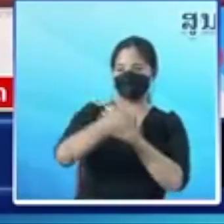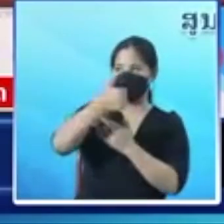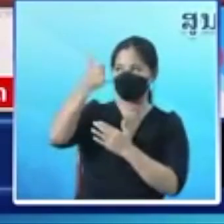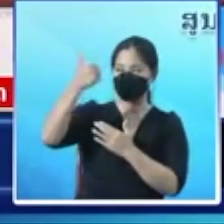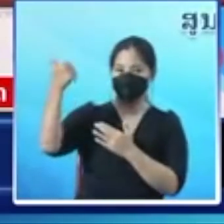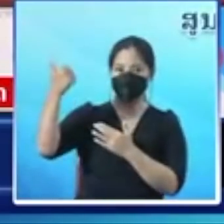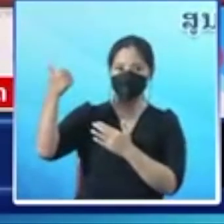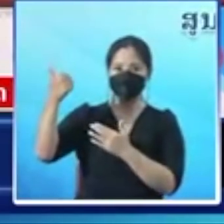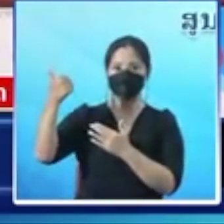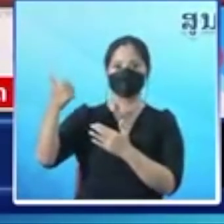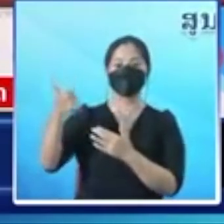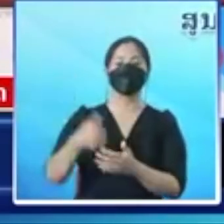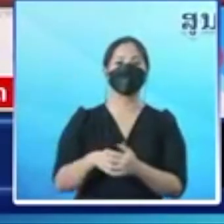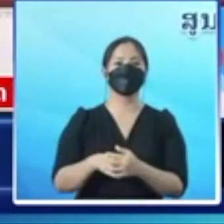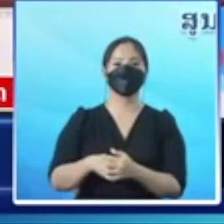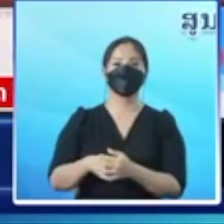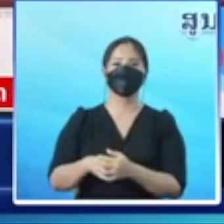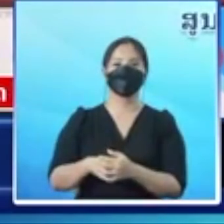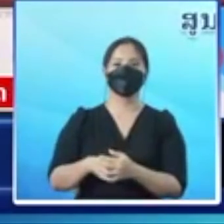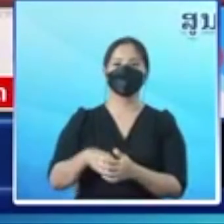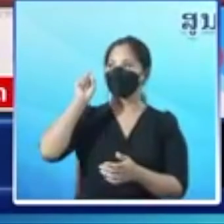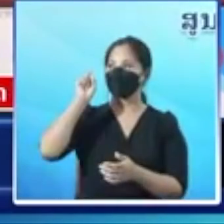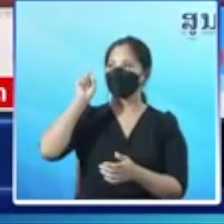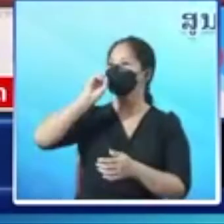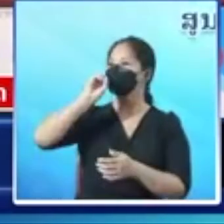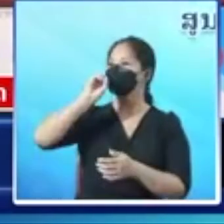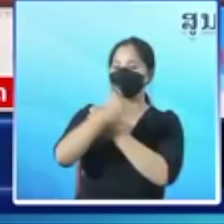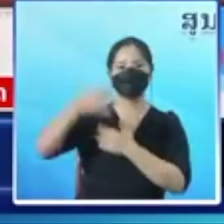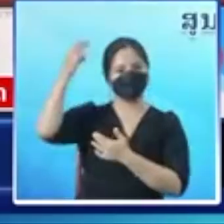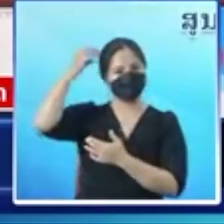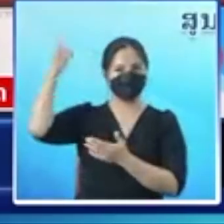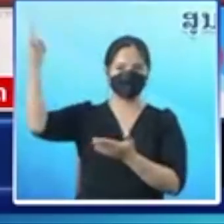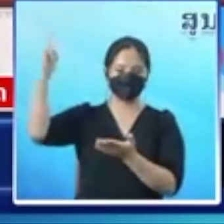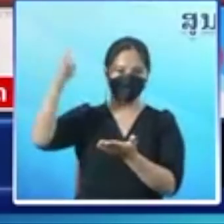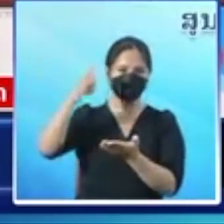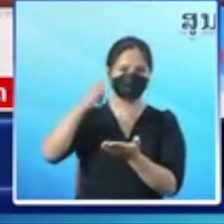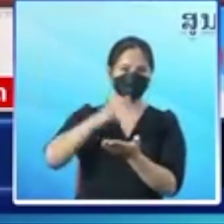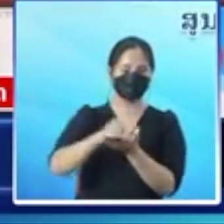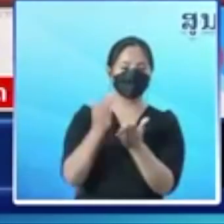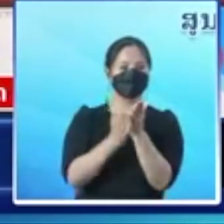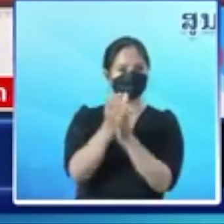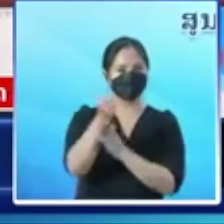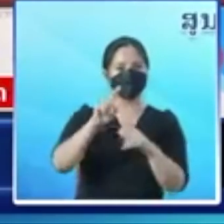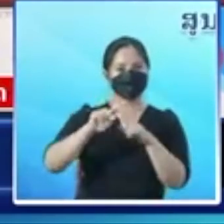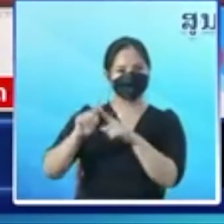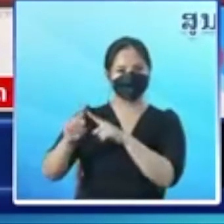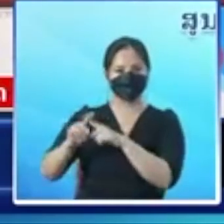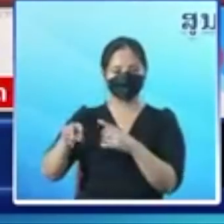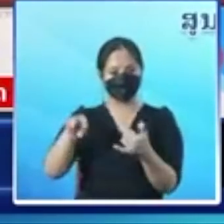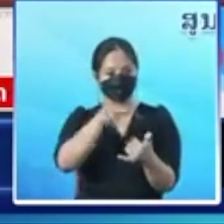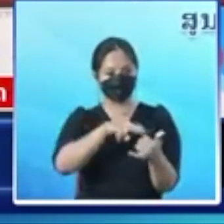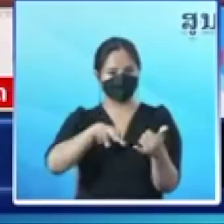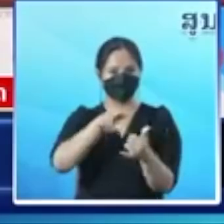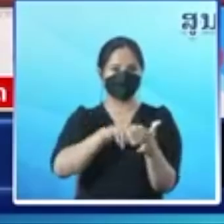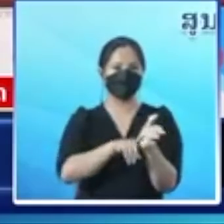ค์จะกลับคืนประเทศก็ขอให้แจ้งต่อสถานทูตลาวให้เดินทางเข้ามาผ่านด่านที่ได้รับการอนุญาตเพื่อจะได้กวดหาเสื้อพย